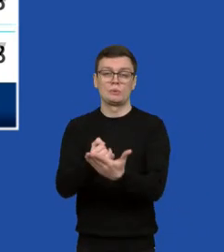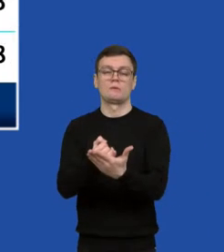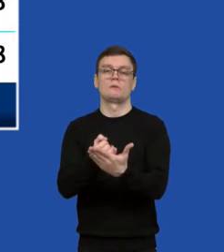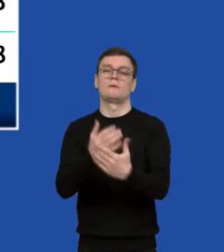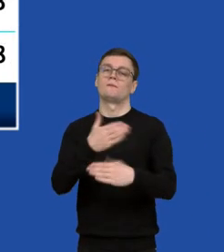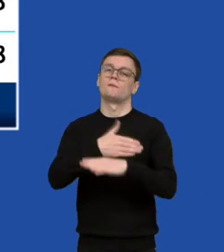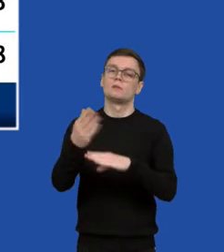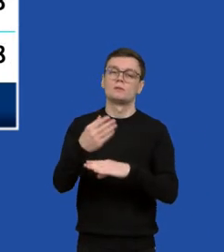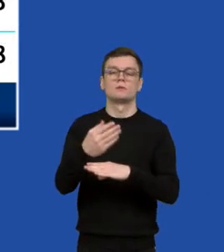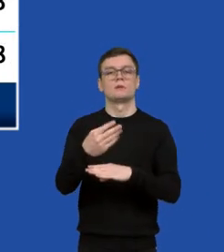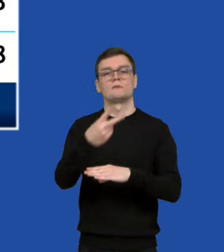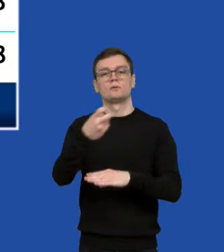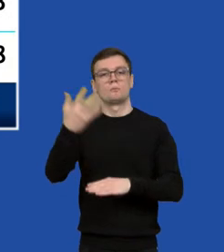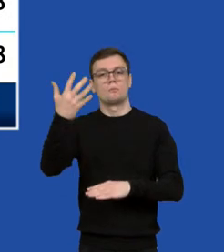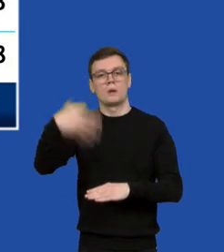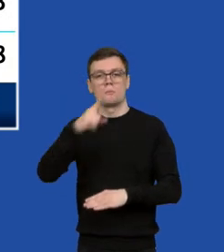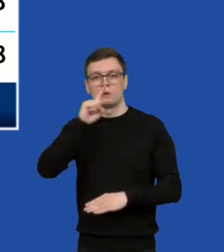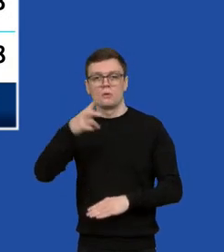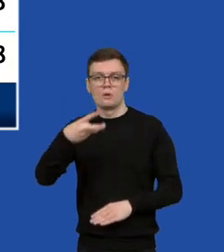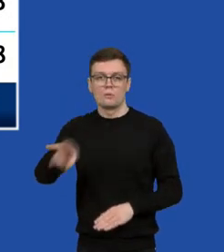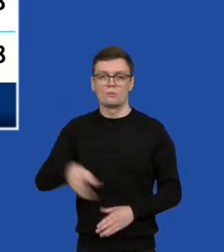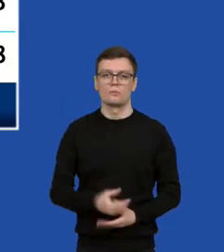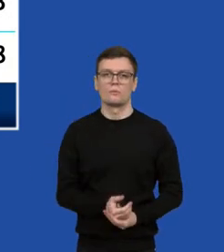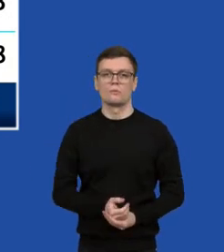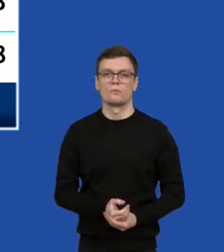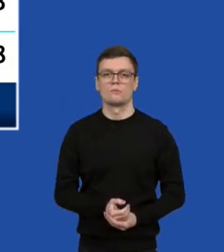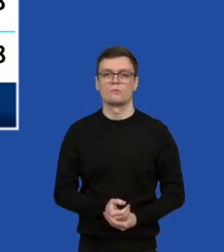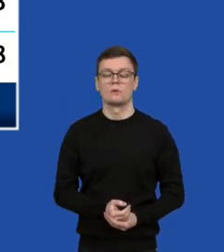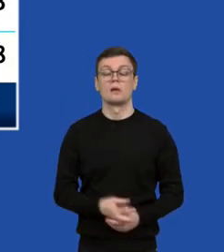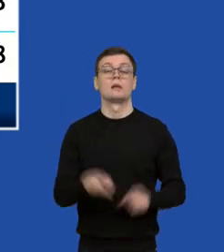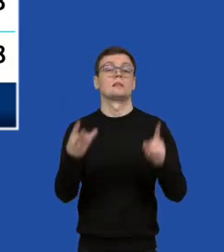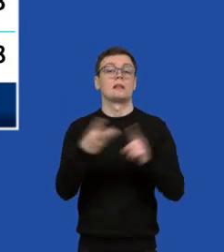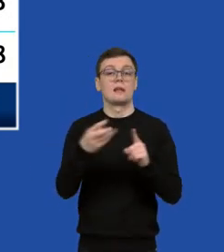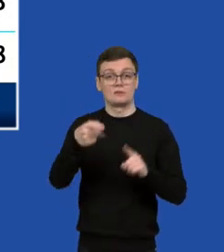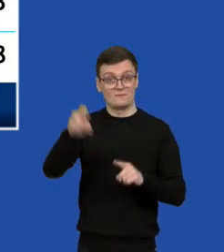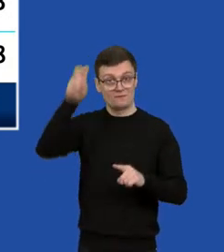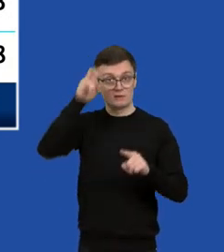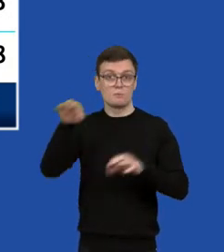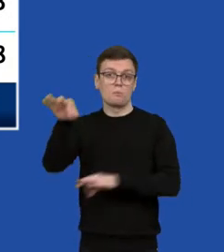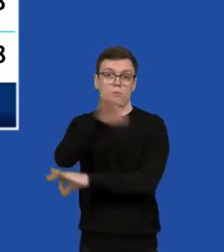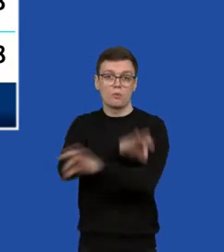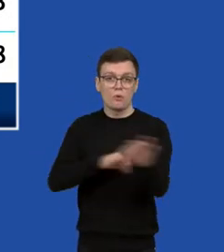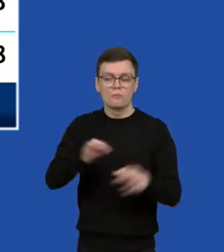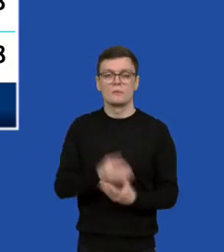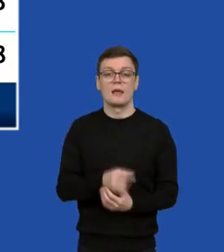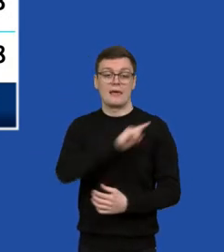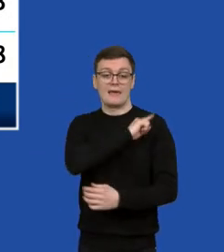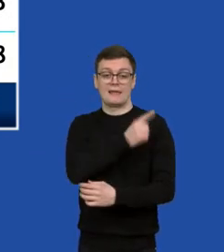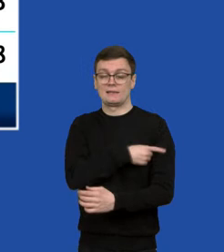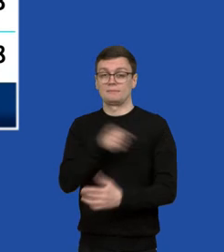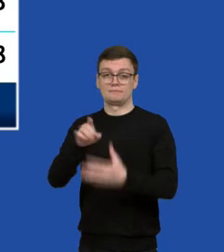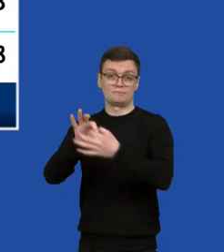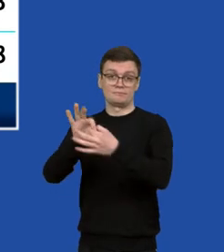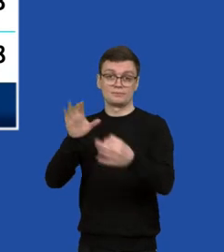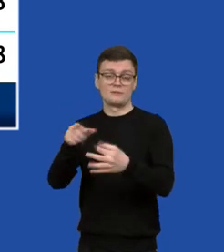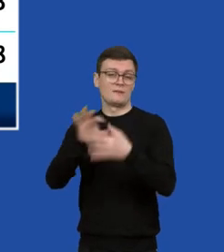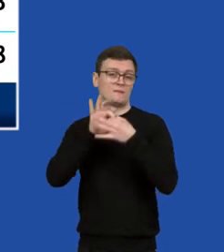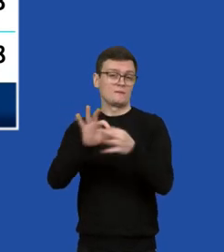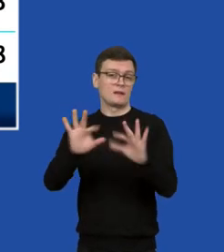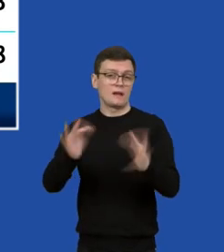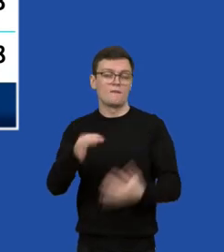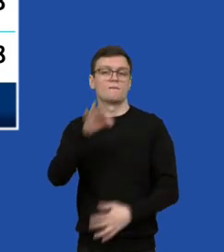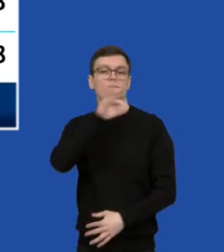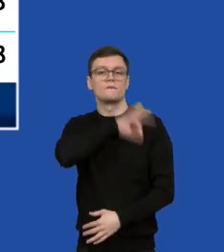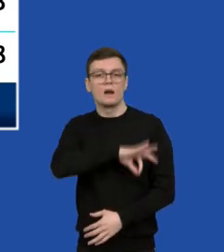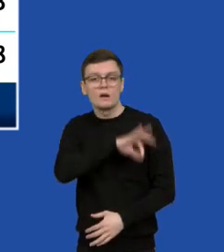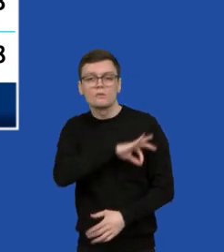eurų. Ir trečioji dalis tai yra valstybiniai projektai, kadangi energetinė nepriklausomybė susijusi na, ne tik tai su vartotojais, bet